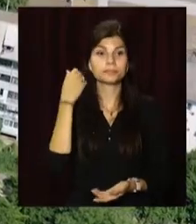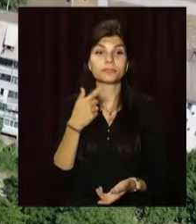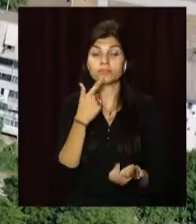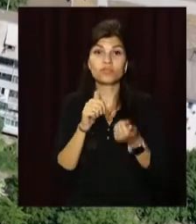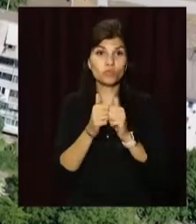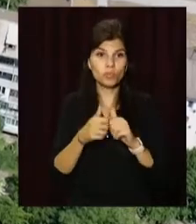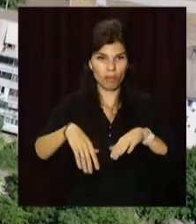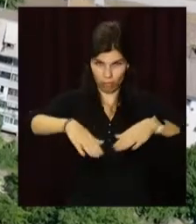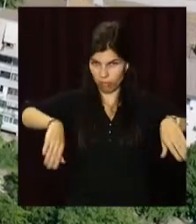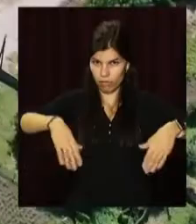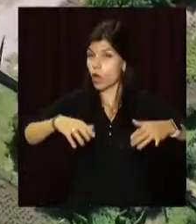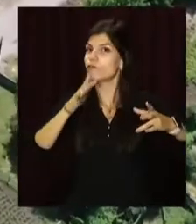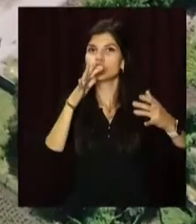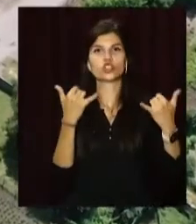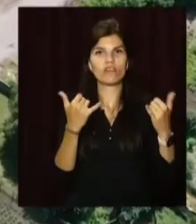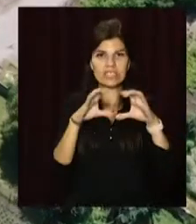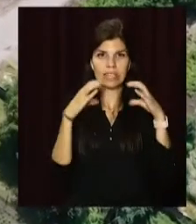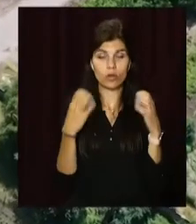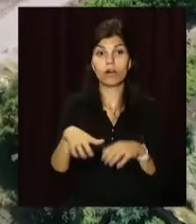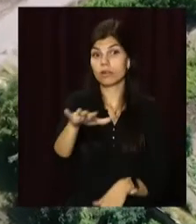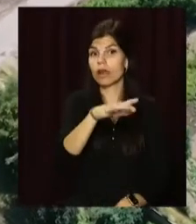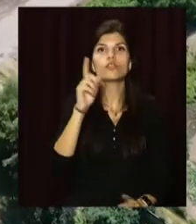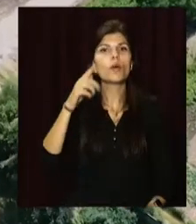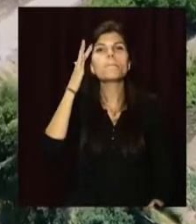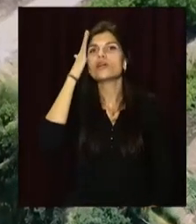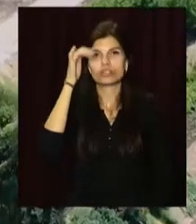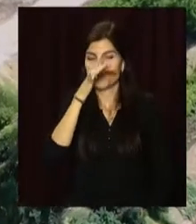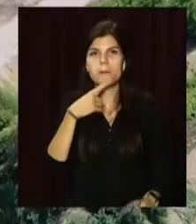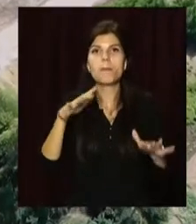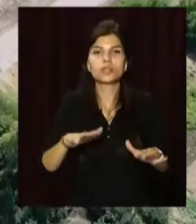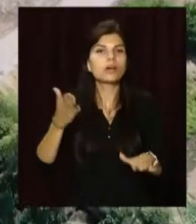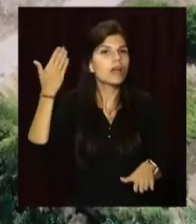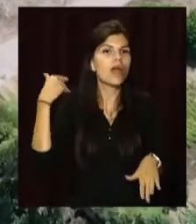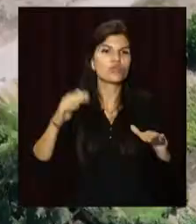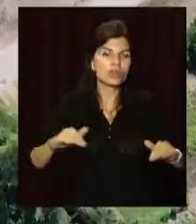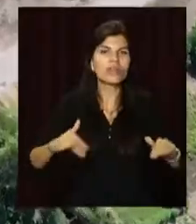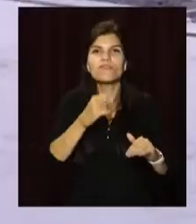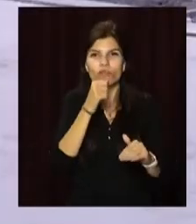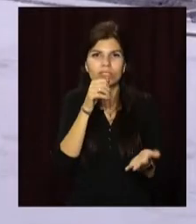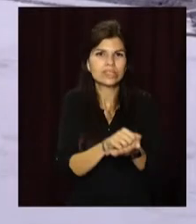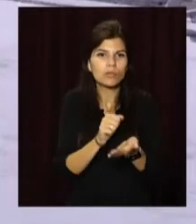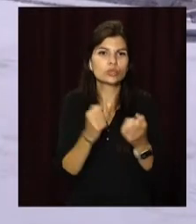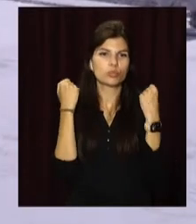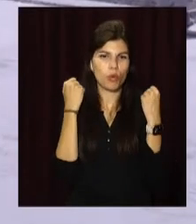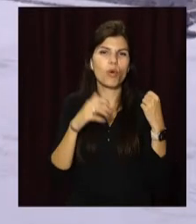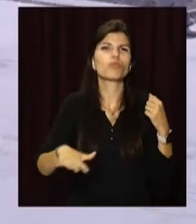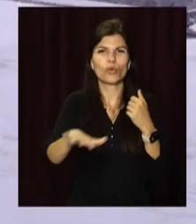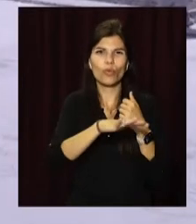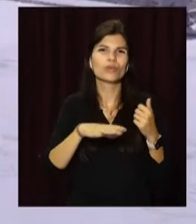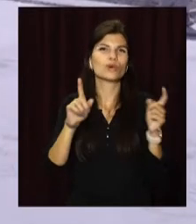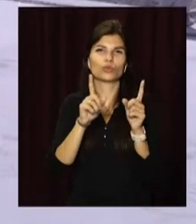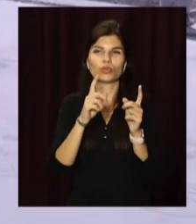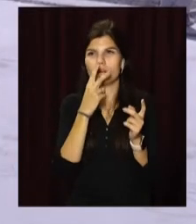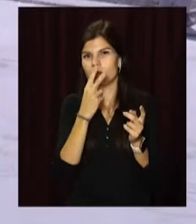Замість пустиря – сучасний стадіон. Про таке в Апостоловому і не мріяли. Місцеві кажуть, раніше діти та дорослі займалися спортом на майданчику, що